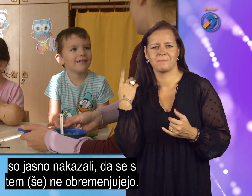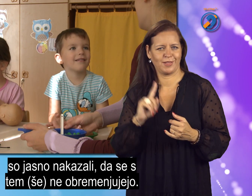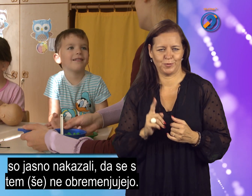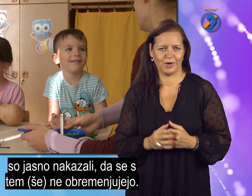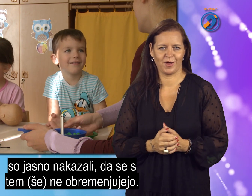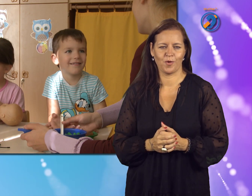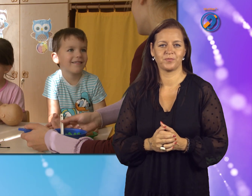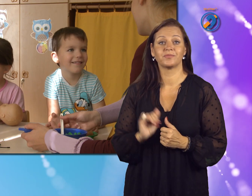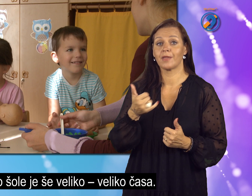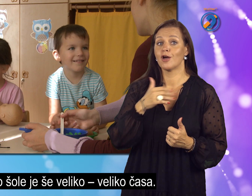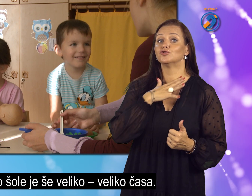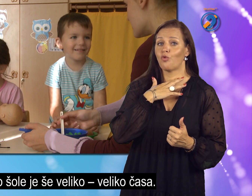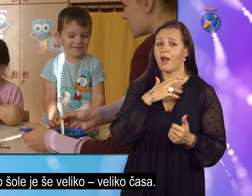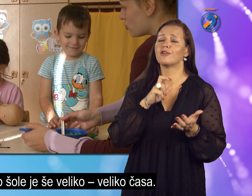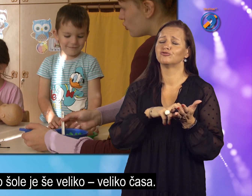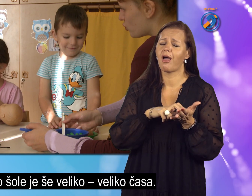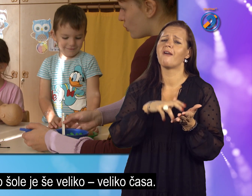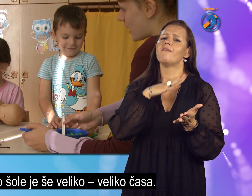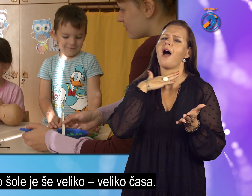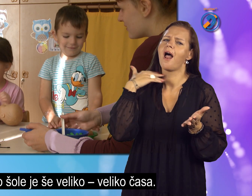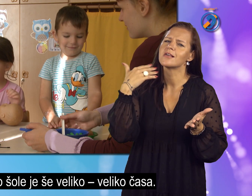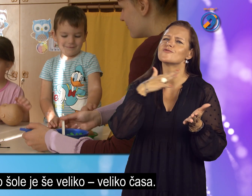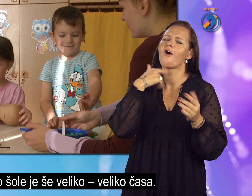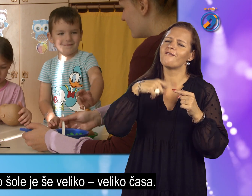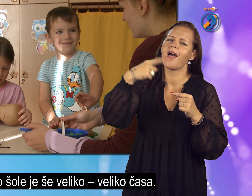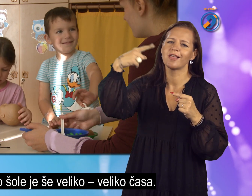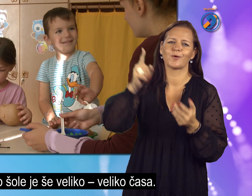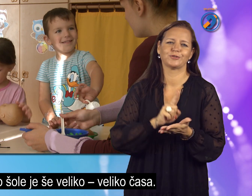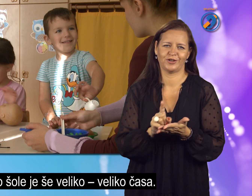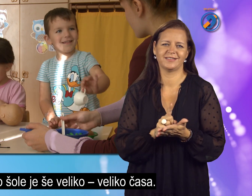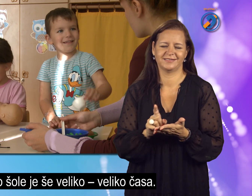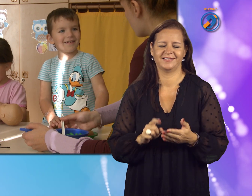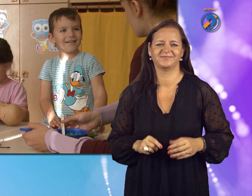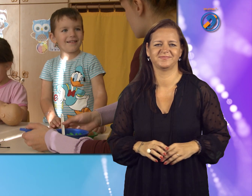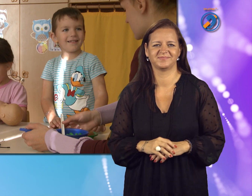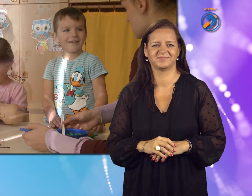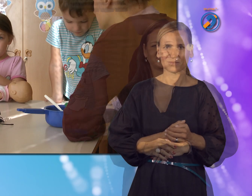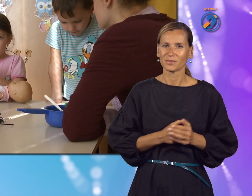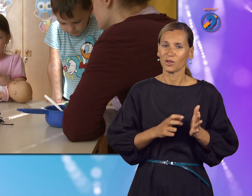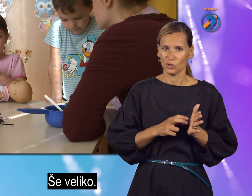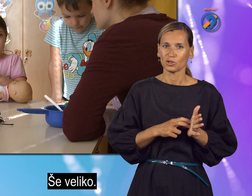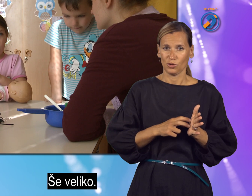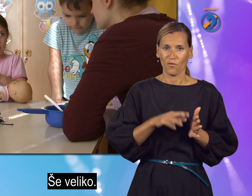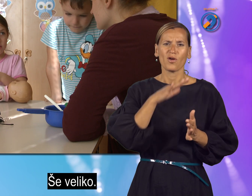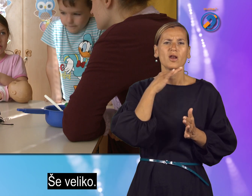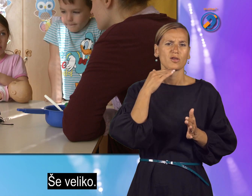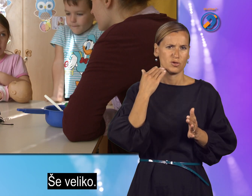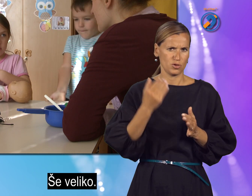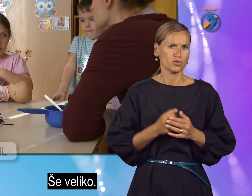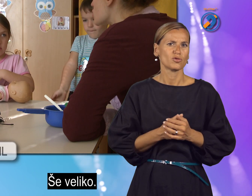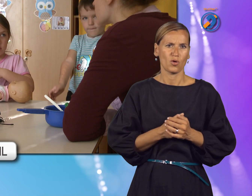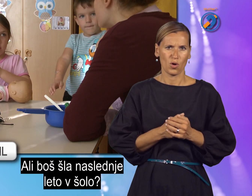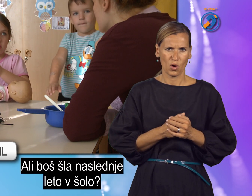obremenjujejo. Do šole je še veliko, veliko časa. Še